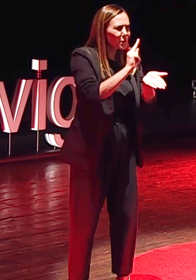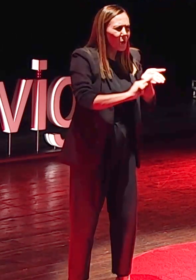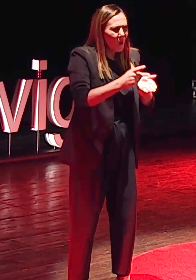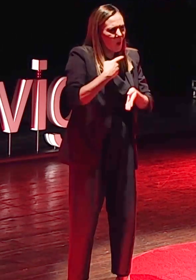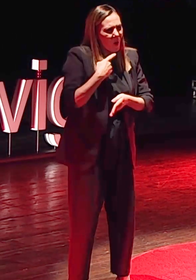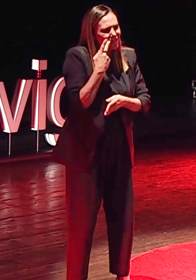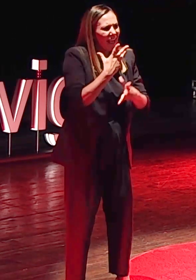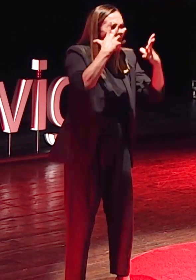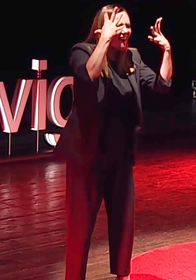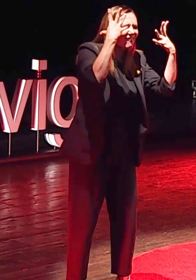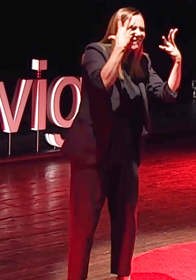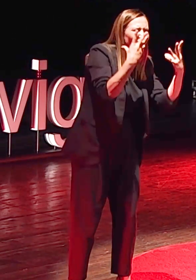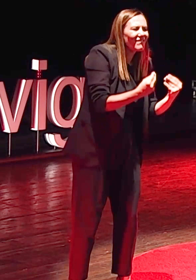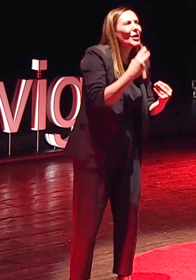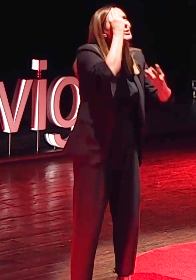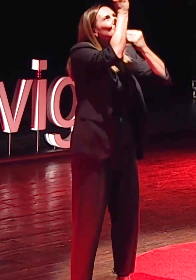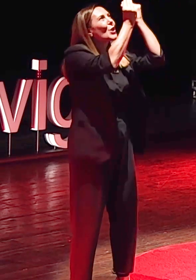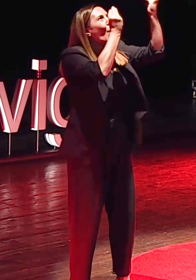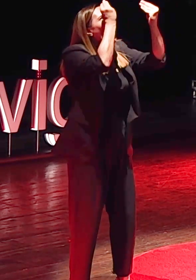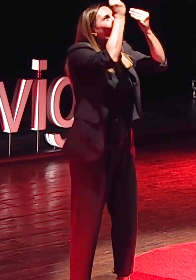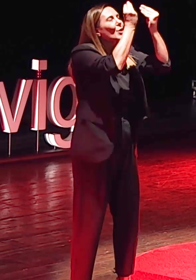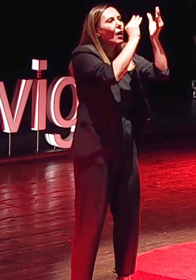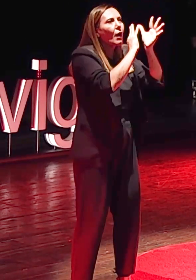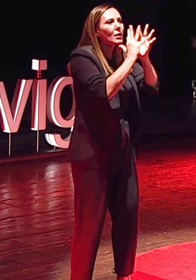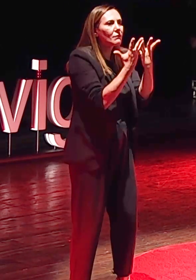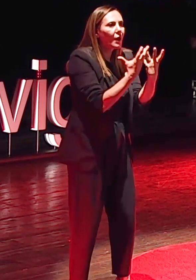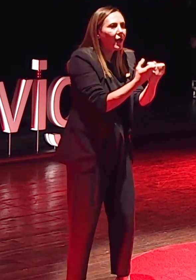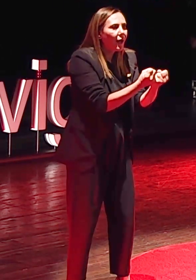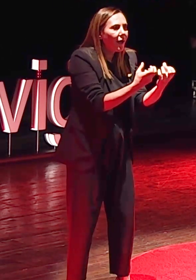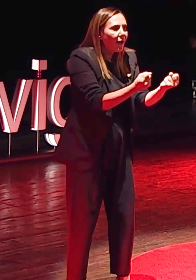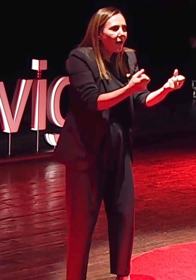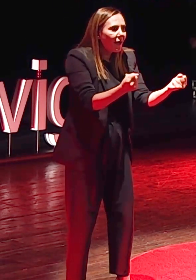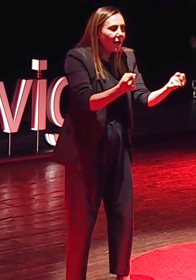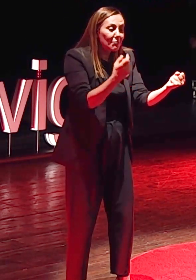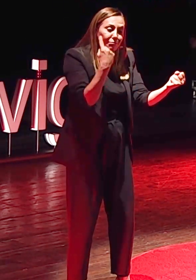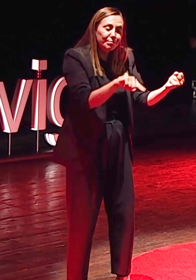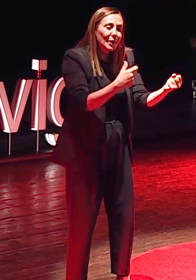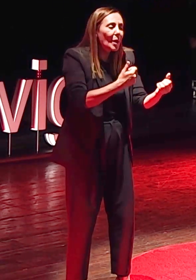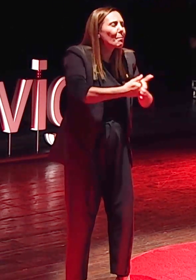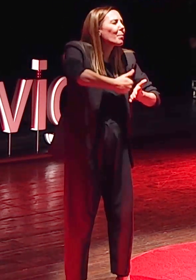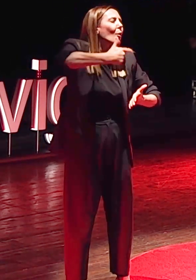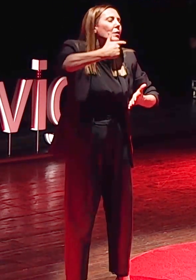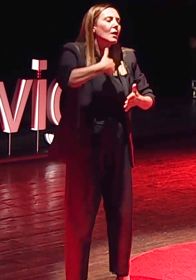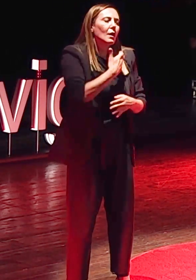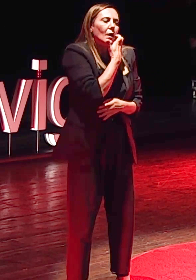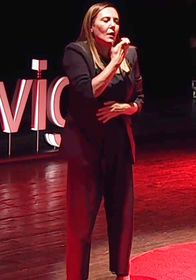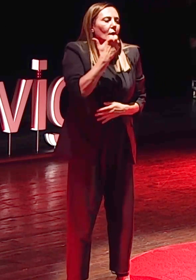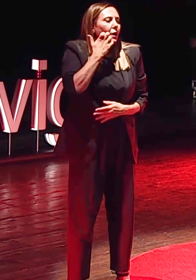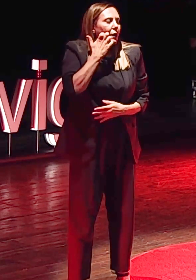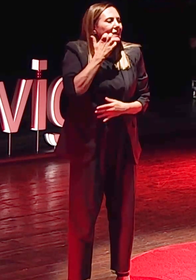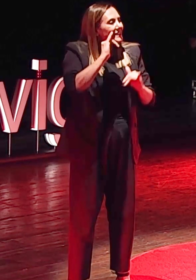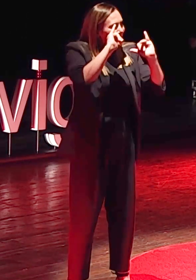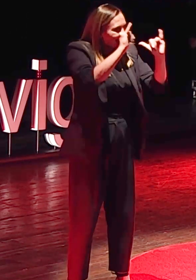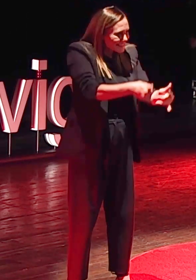tanti e tanti sogni prendere vita però questo è quello più importante per me quindi